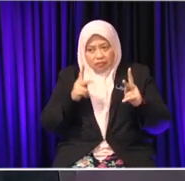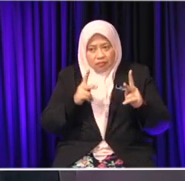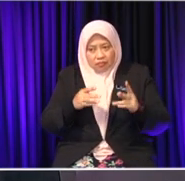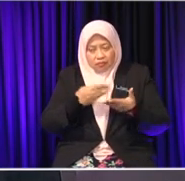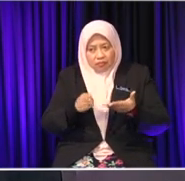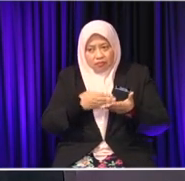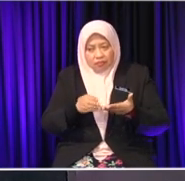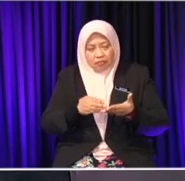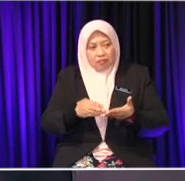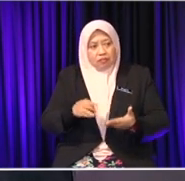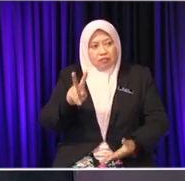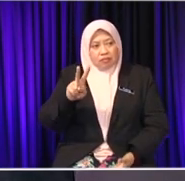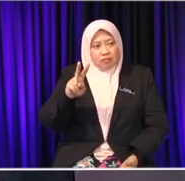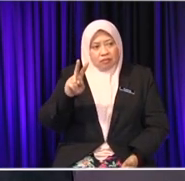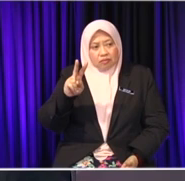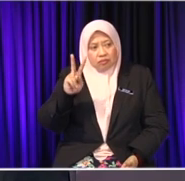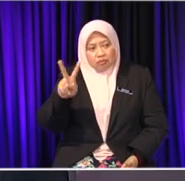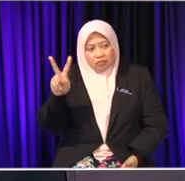24.000 tadi